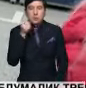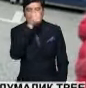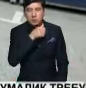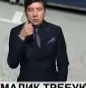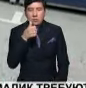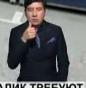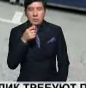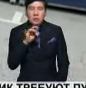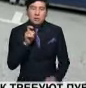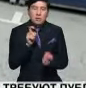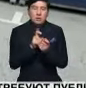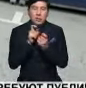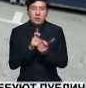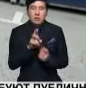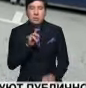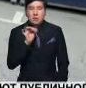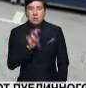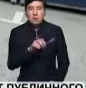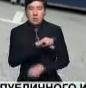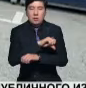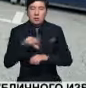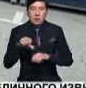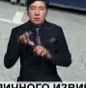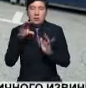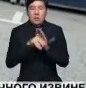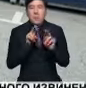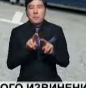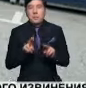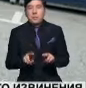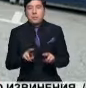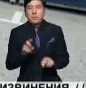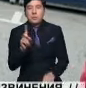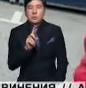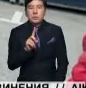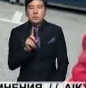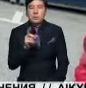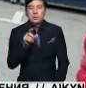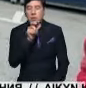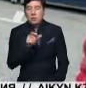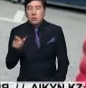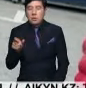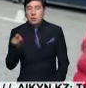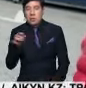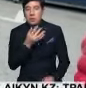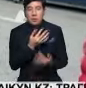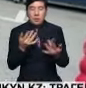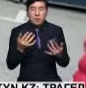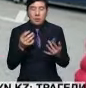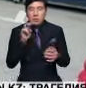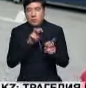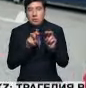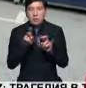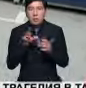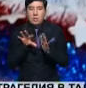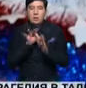справиться с инфляцией, пограничным кризисом, беспорядком во внешней политике. Хорошо, что люди видят разницу между Трампом и Байденом. Это разница между днем